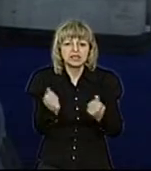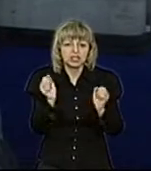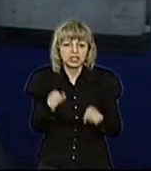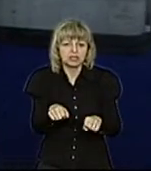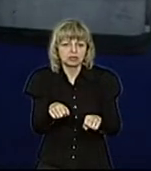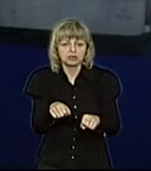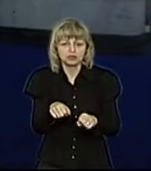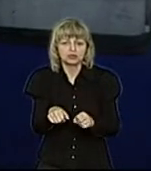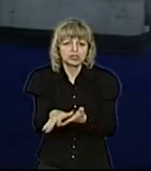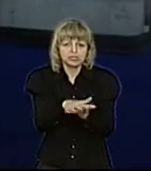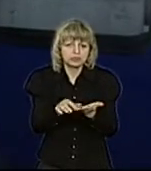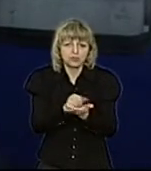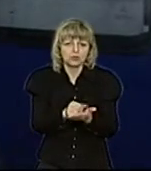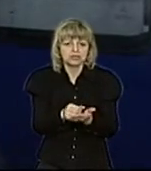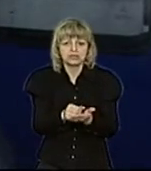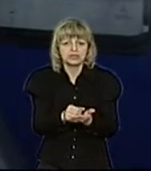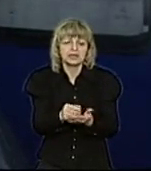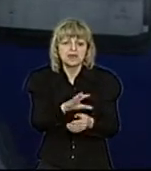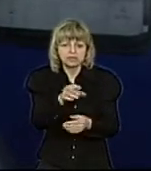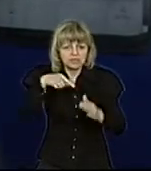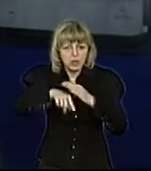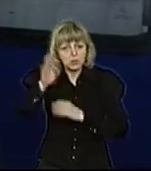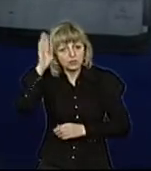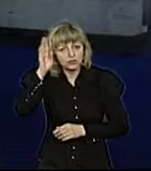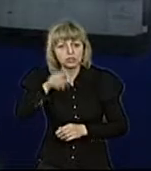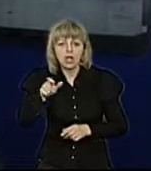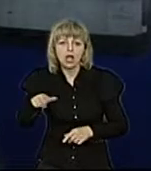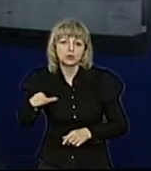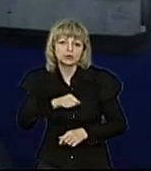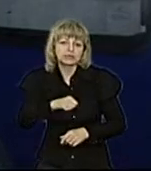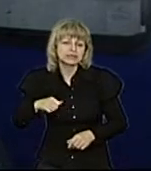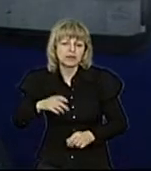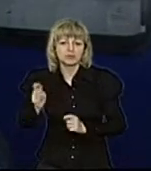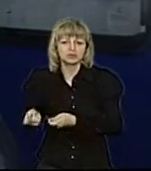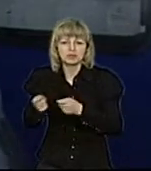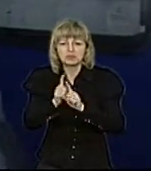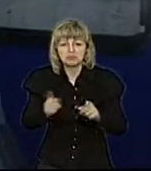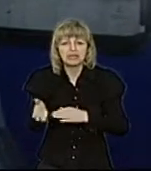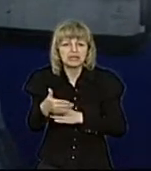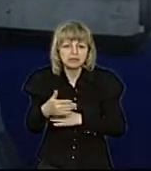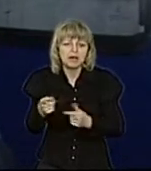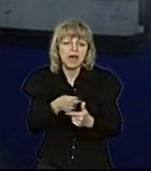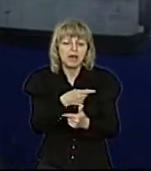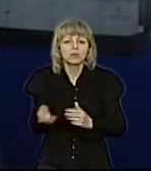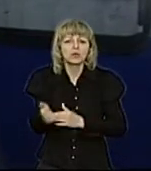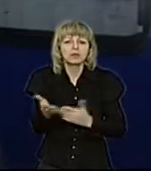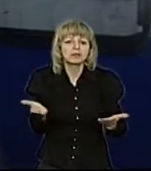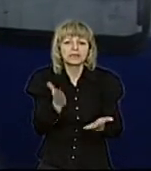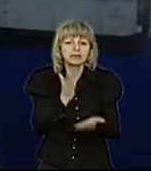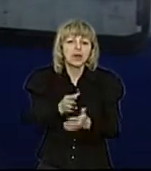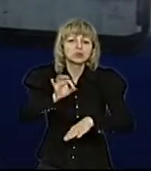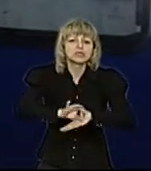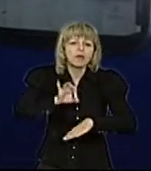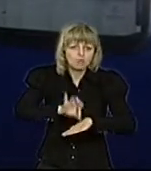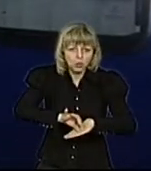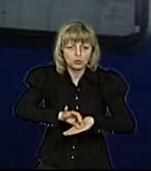аборигену іхтіофауну. А люди, наприклад, цього не знаючи, можуть вселити або інвазійні види риб, або риби, які мають